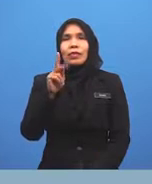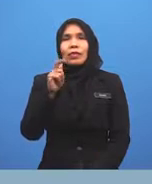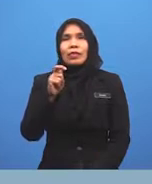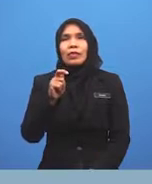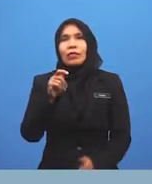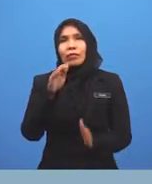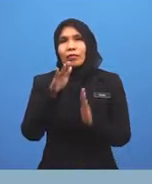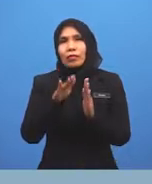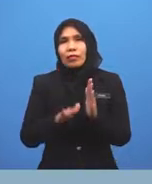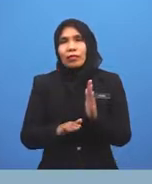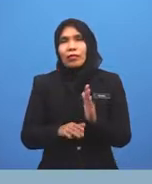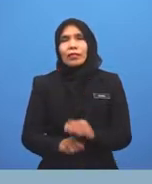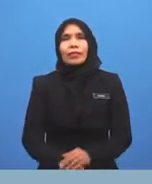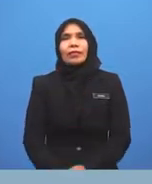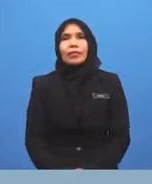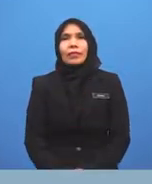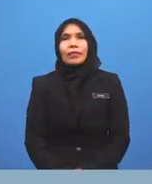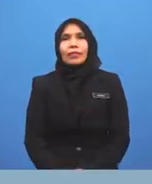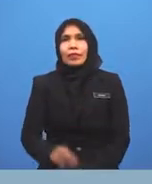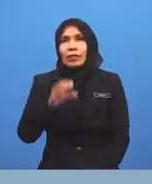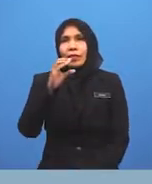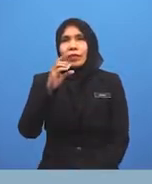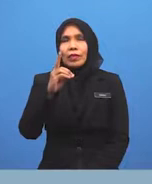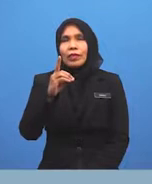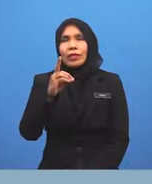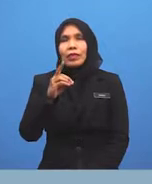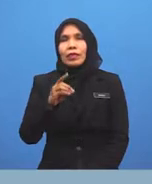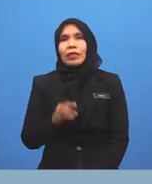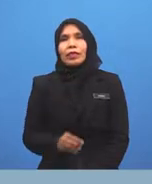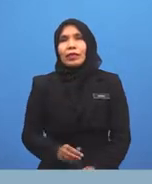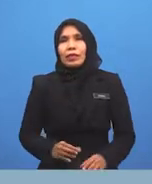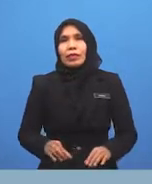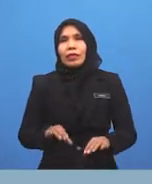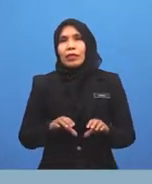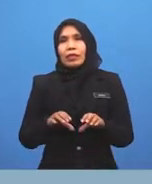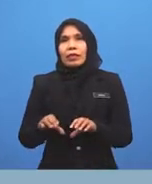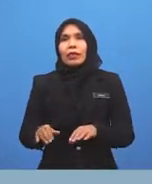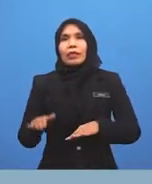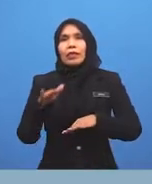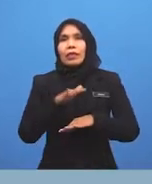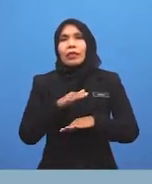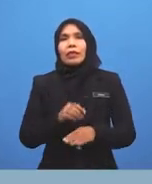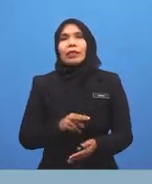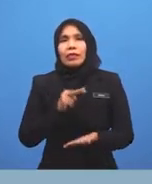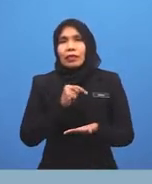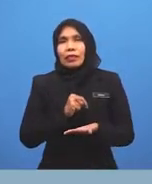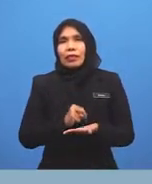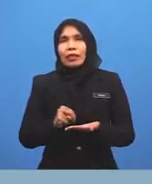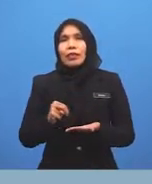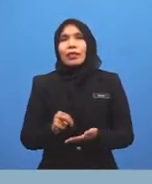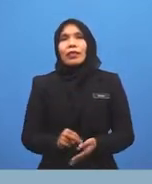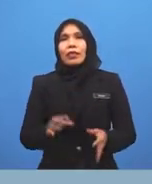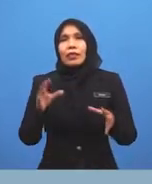berkurang apabila gegelung CD bergerak ke atas dan nilai ini mencapai nilai